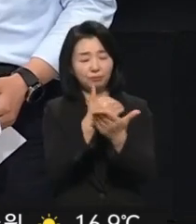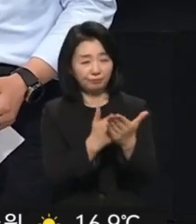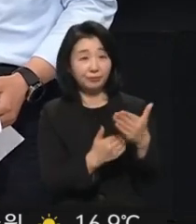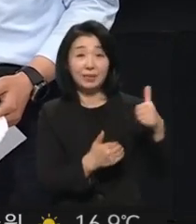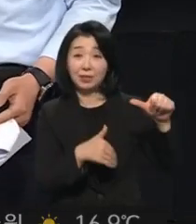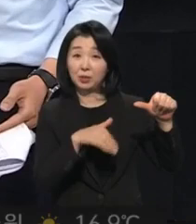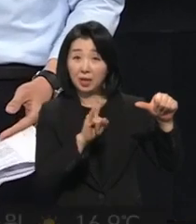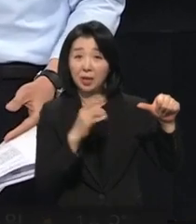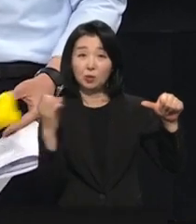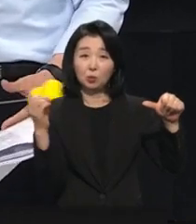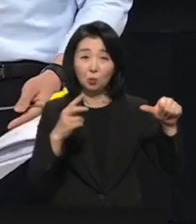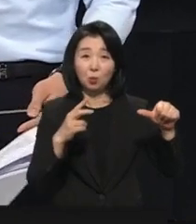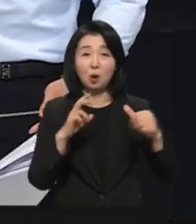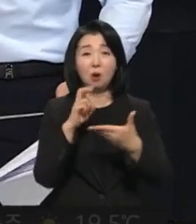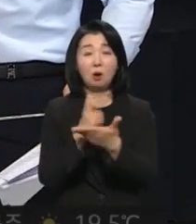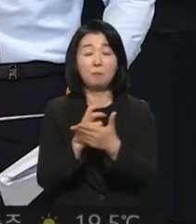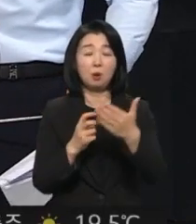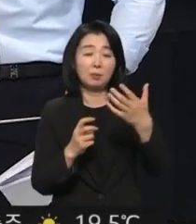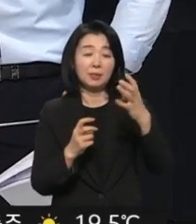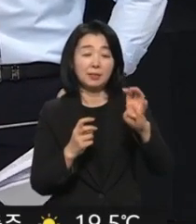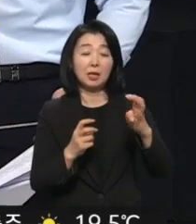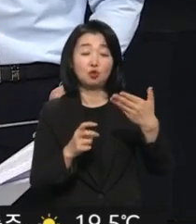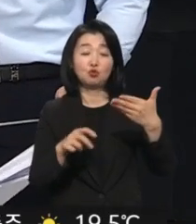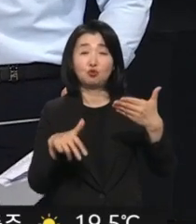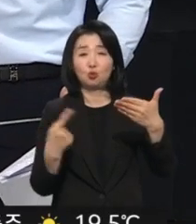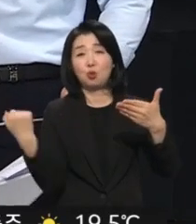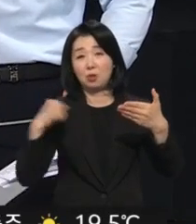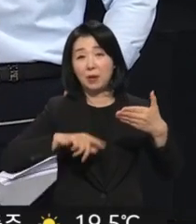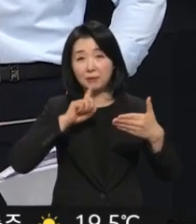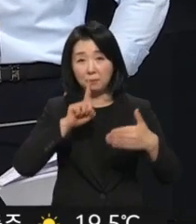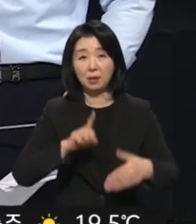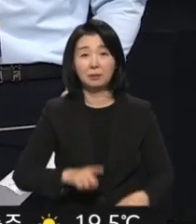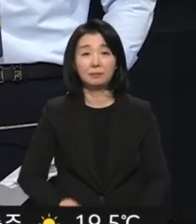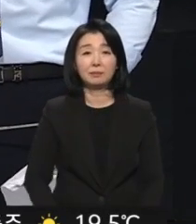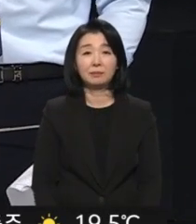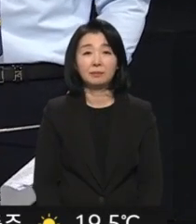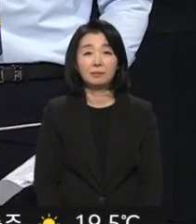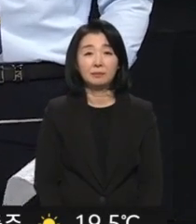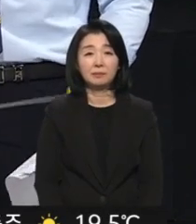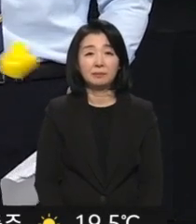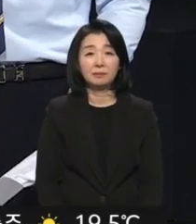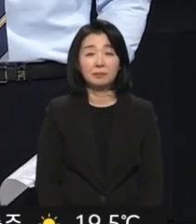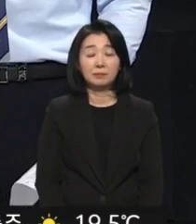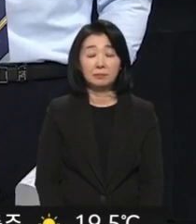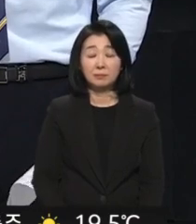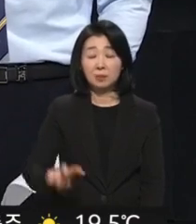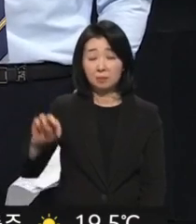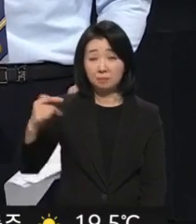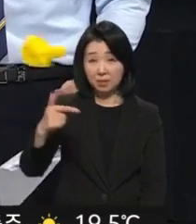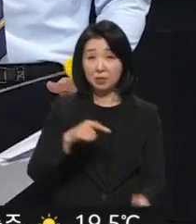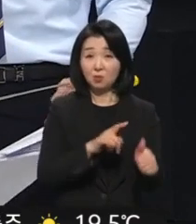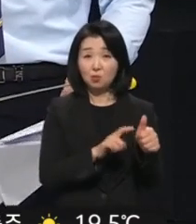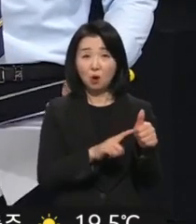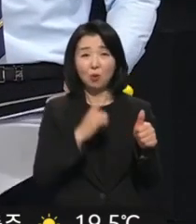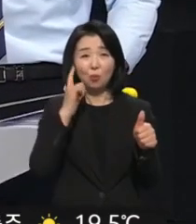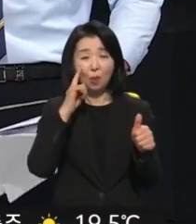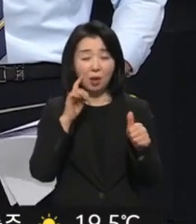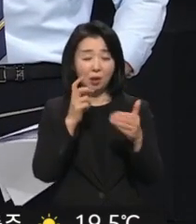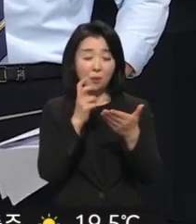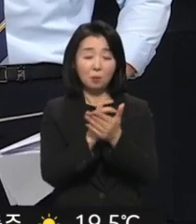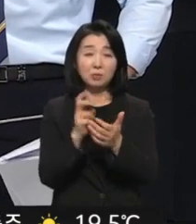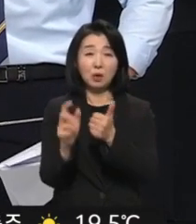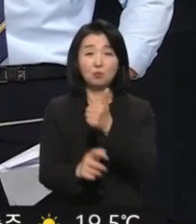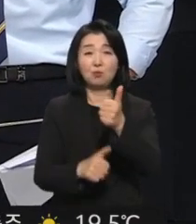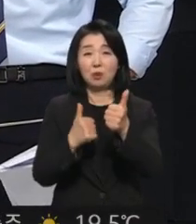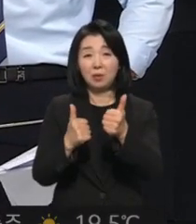항목, 그리고 헌법 제49조도 위반했다고 분명히 지적했는데요. 하지만 민 의원은 오히려 법사위의